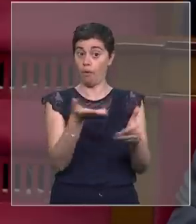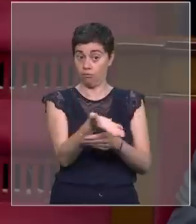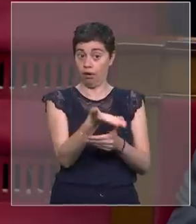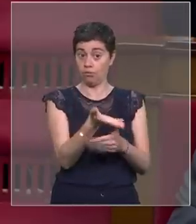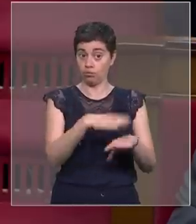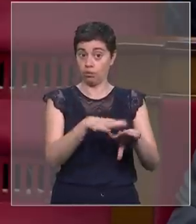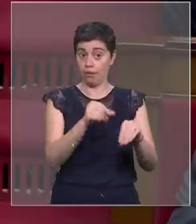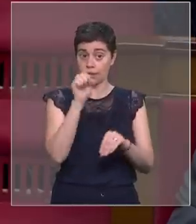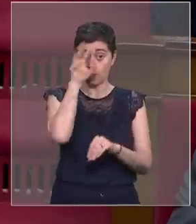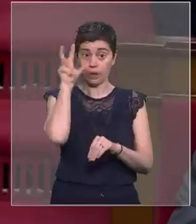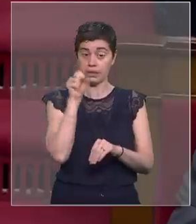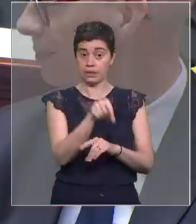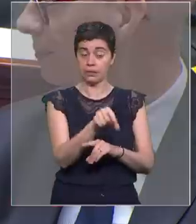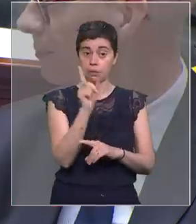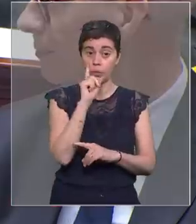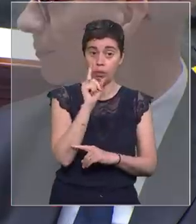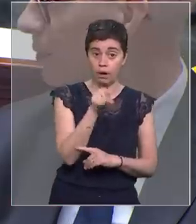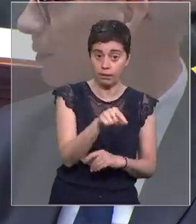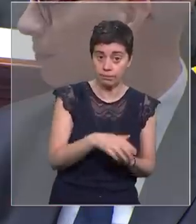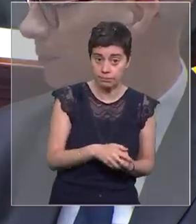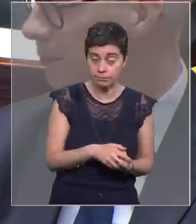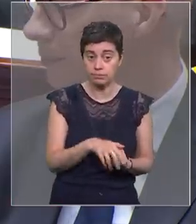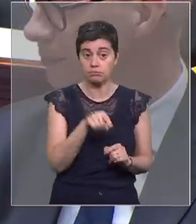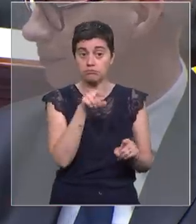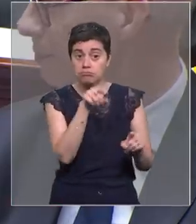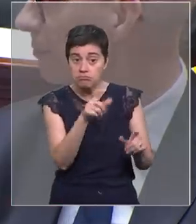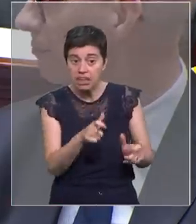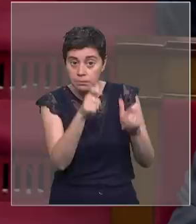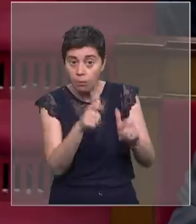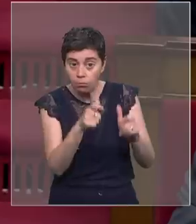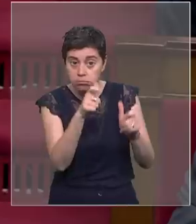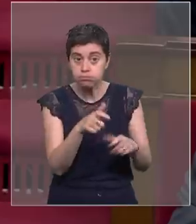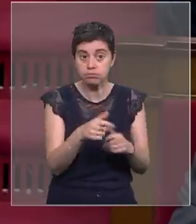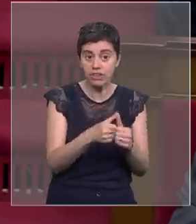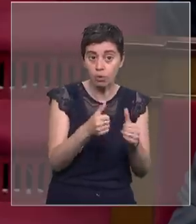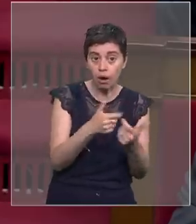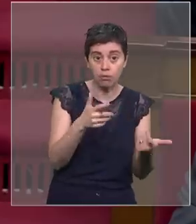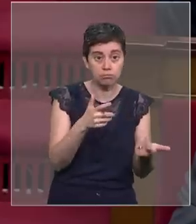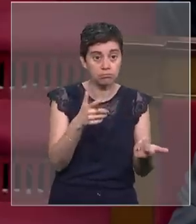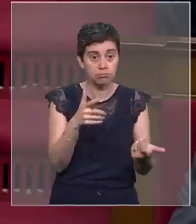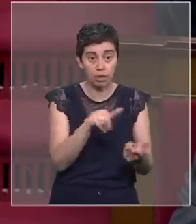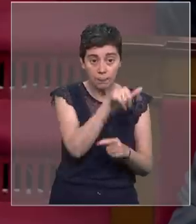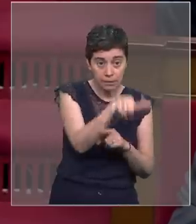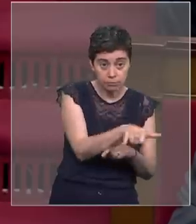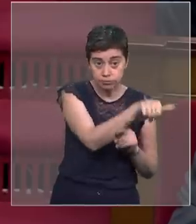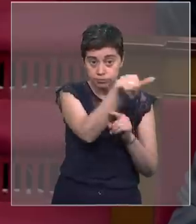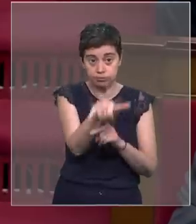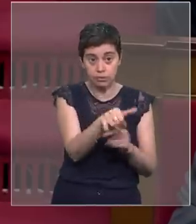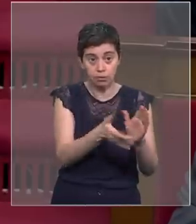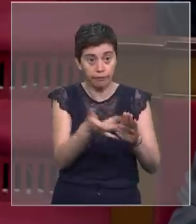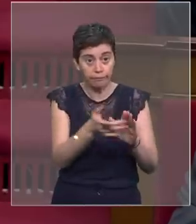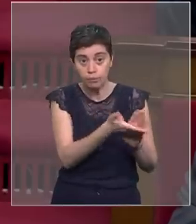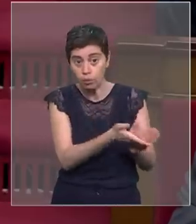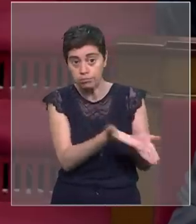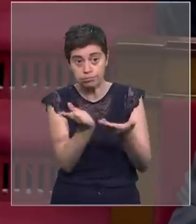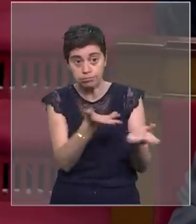puisque ces bâtiments de l'armée sont souvent amenés à faire des évacuations sanitaires, à faire des